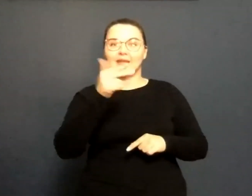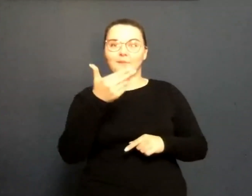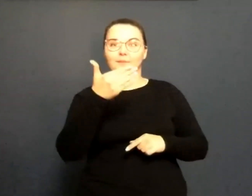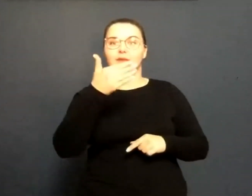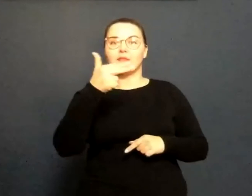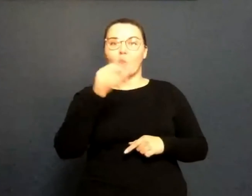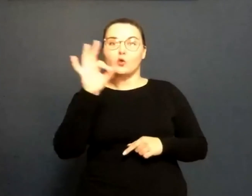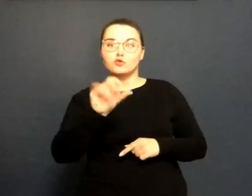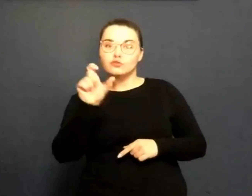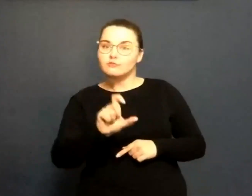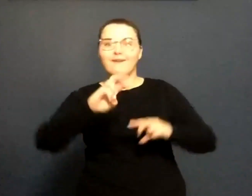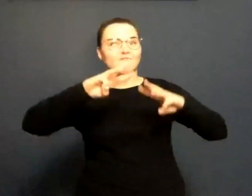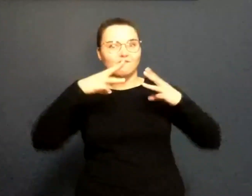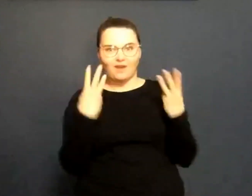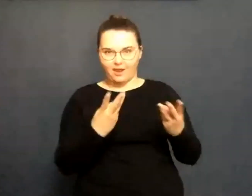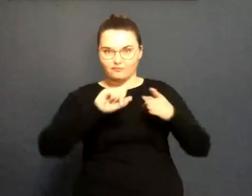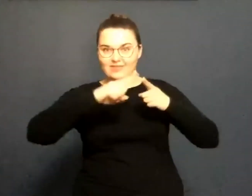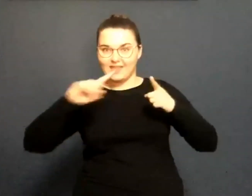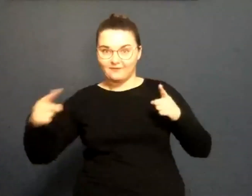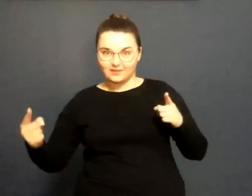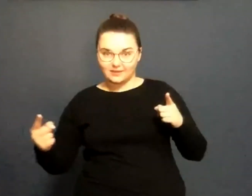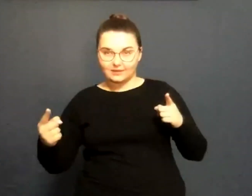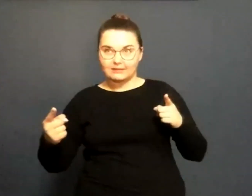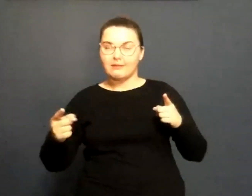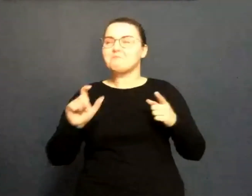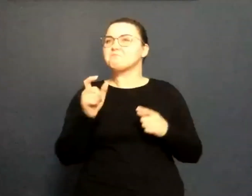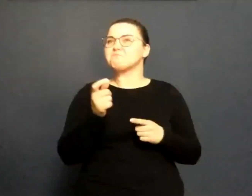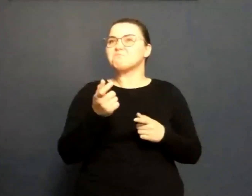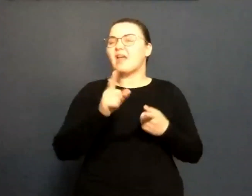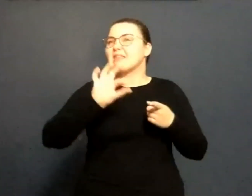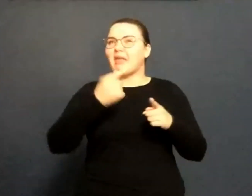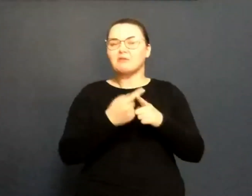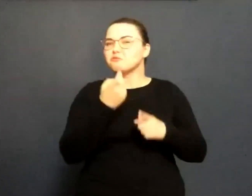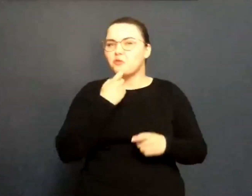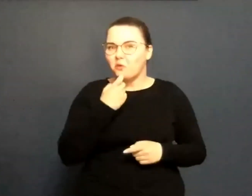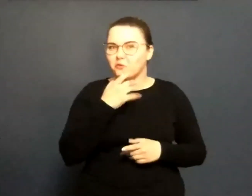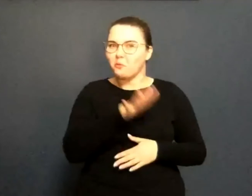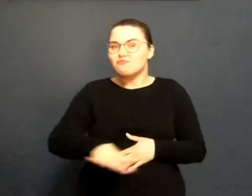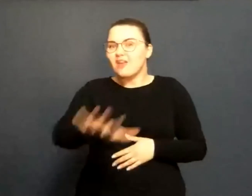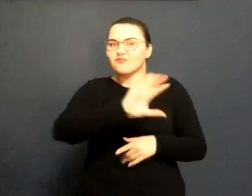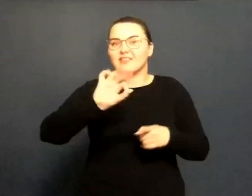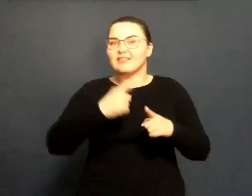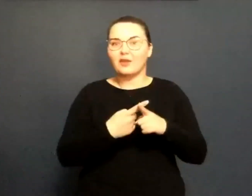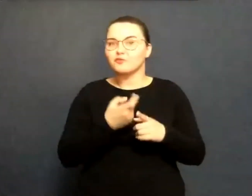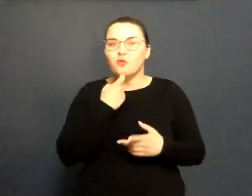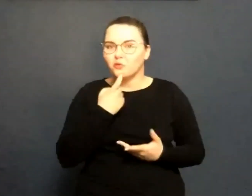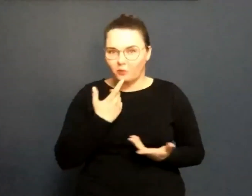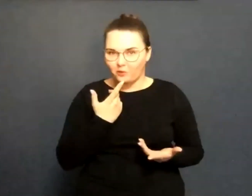definiowanie tego, co uznajemy za tą przestrzeń seksualności. Zupełnie jak u Fukota, takie